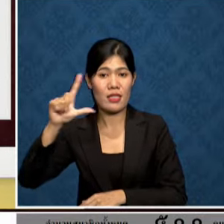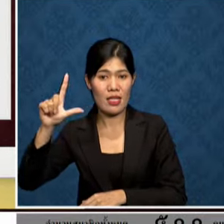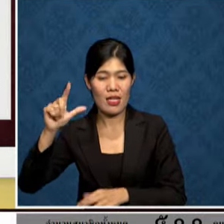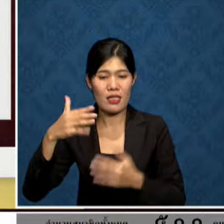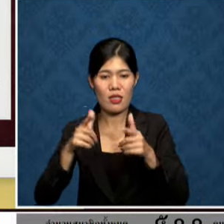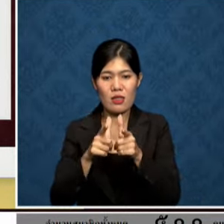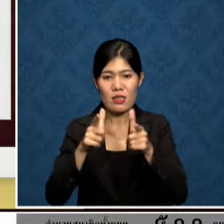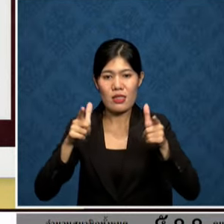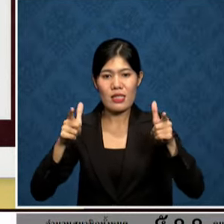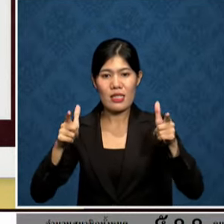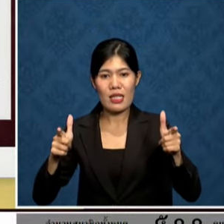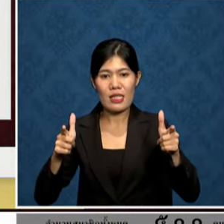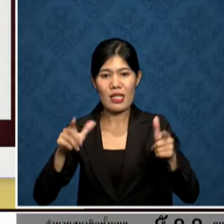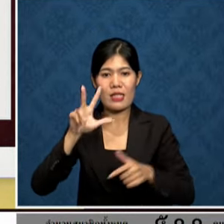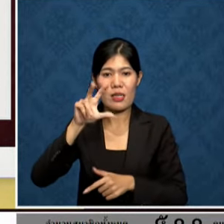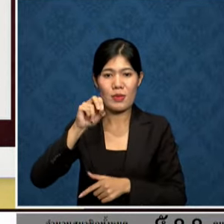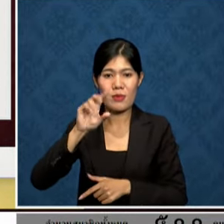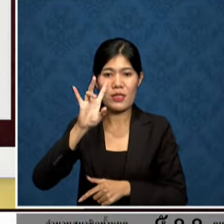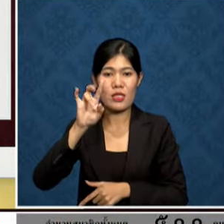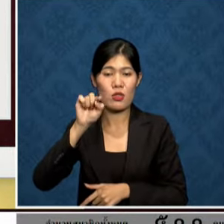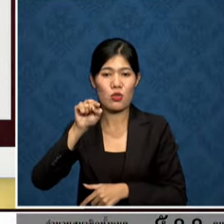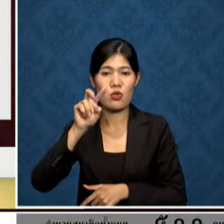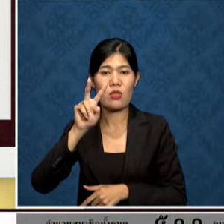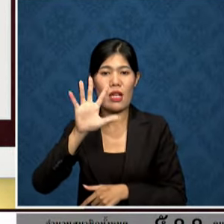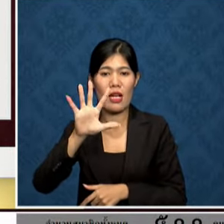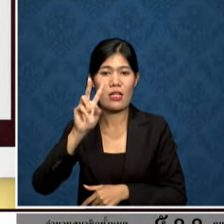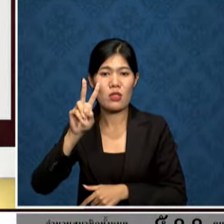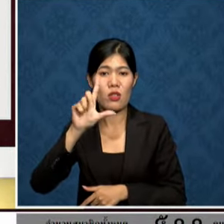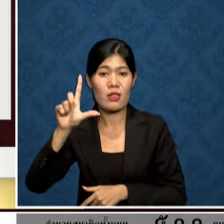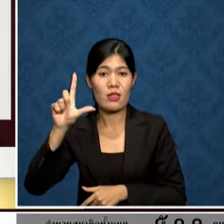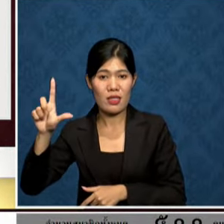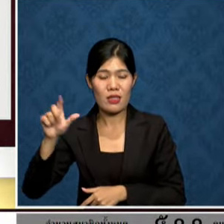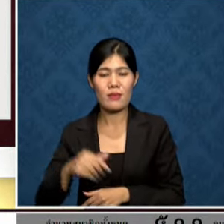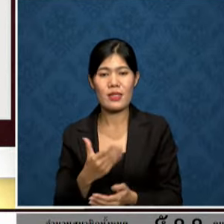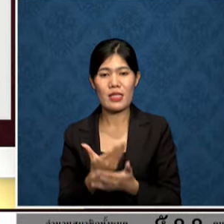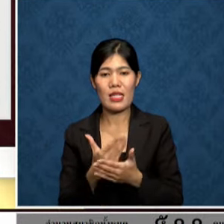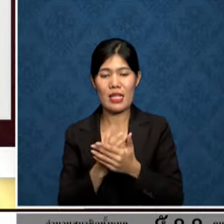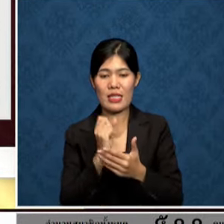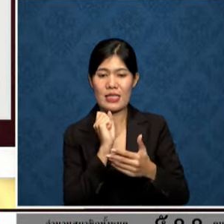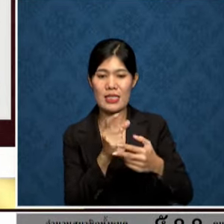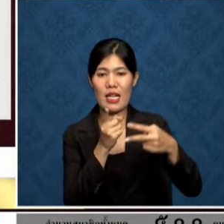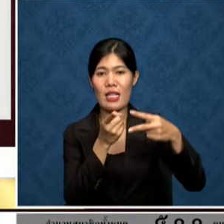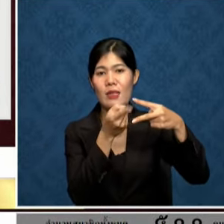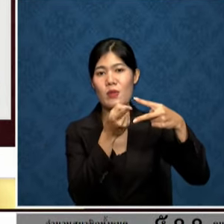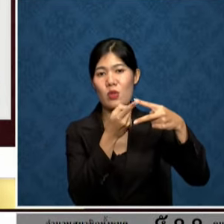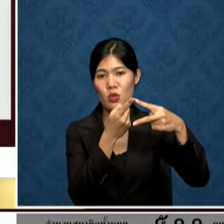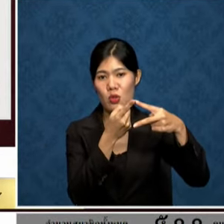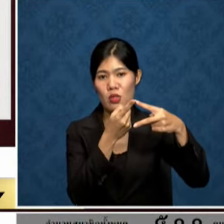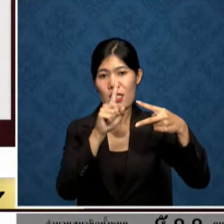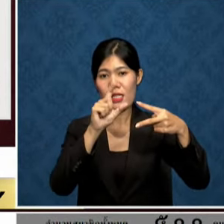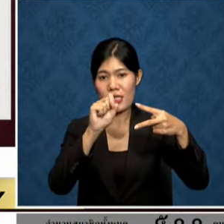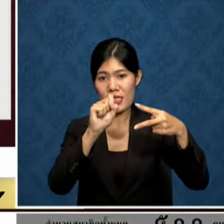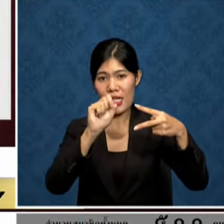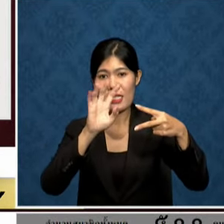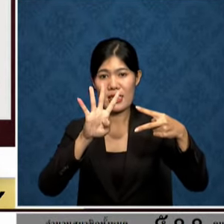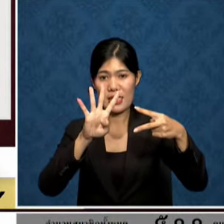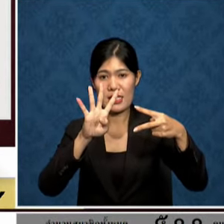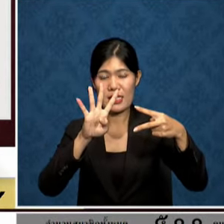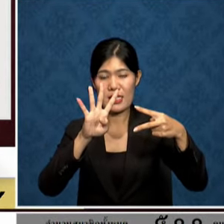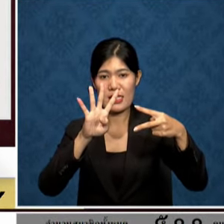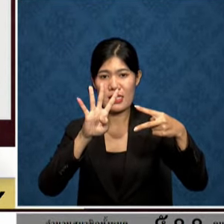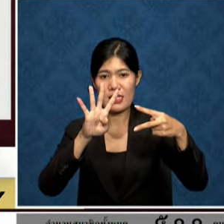เป็น 3.75 2ล้านบาทเนี่ยล้านล้านบาทเนี่ยก็เอ่องบชำระเงินต้นเนี่ยแทนที่มันจะเท่าเดิมที่140,000เนี่ยมันกลับเพิ่ม